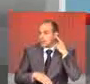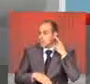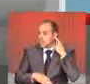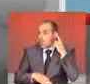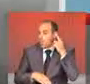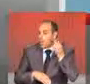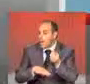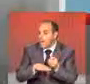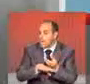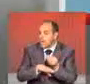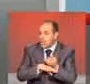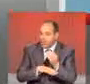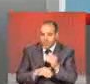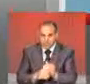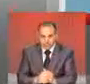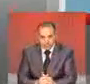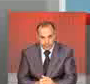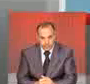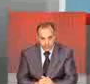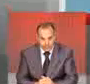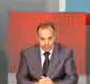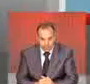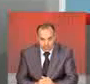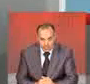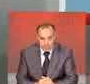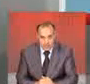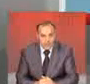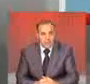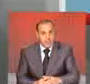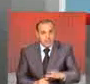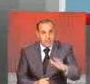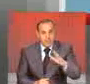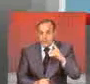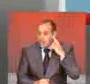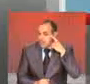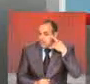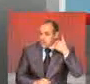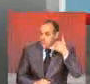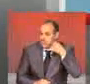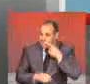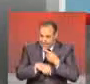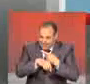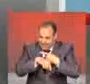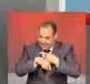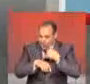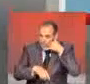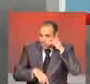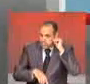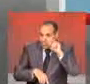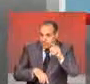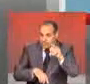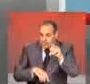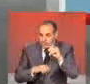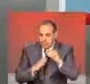توفر لديك من أخبار؟ وبحسب اتصال منذ دقائق فقط مع